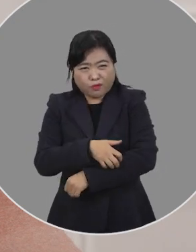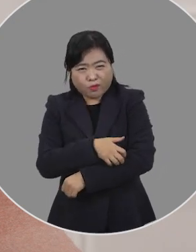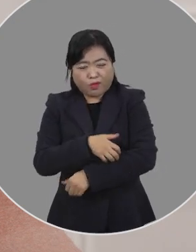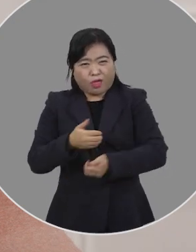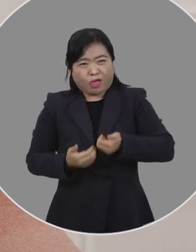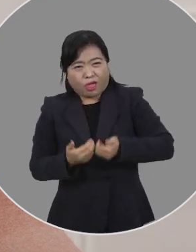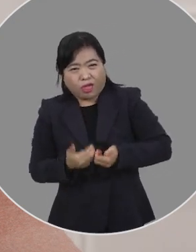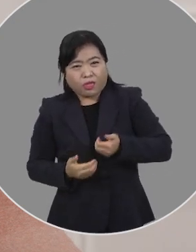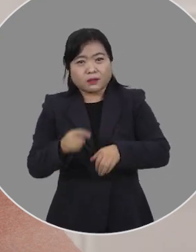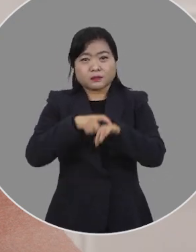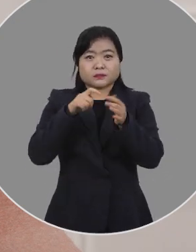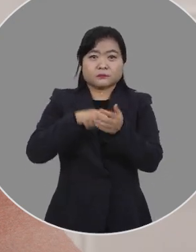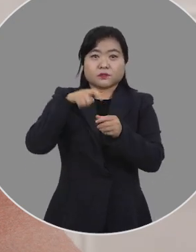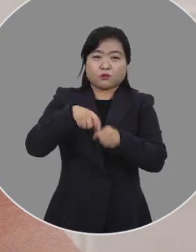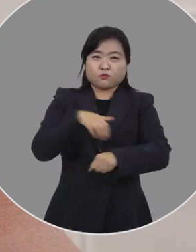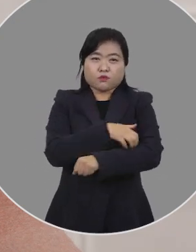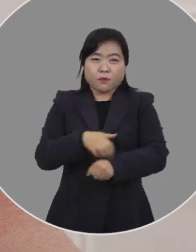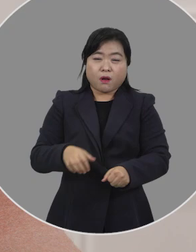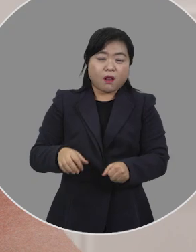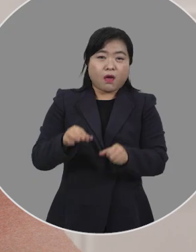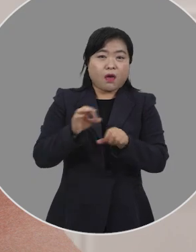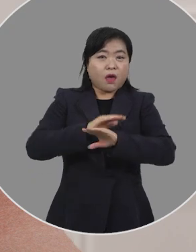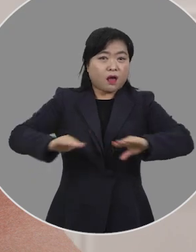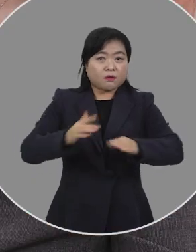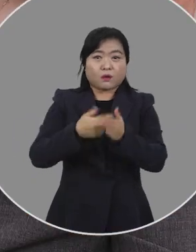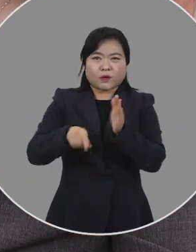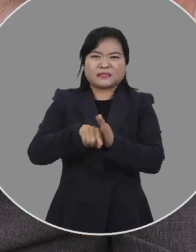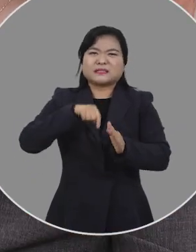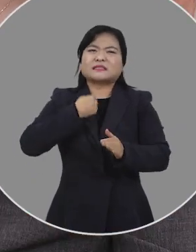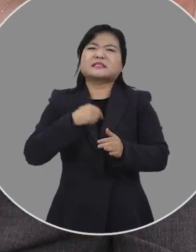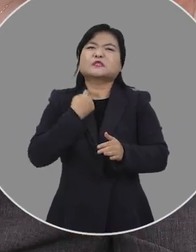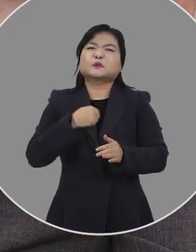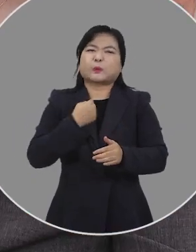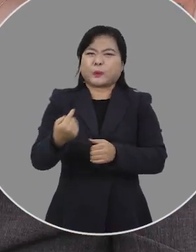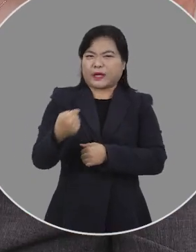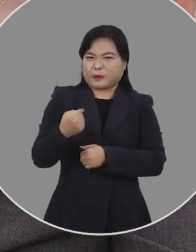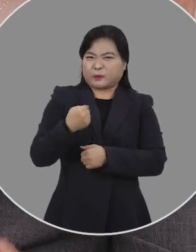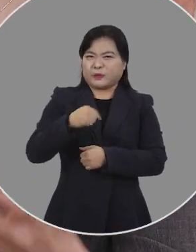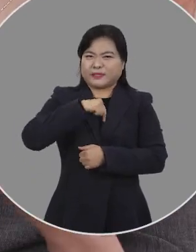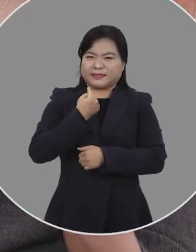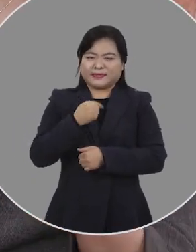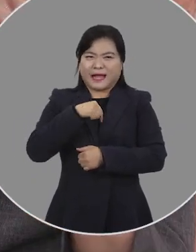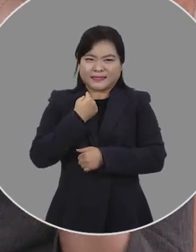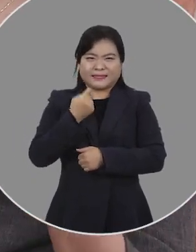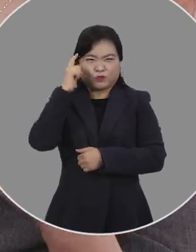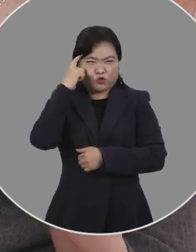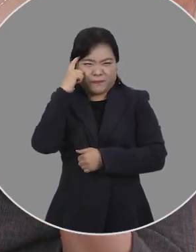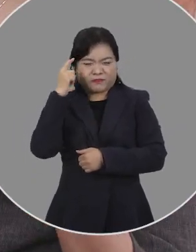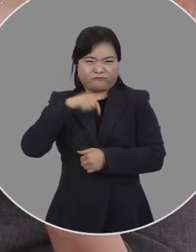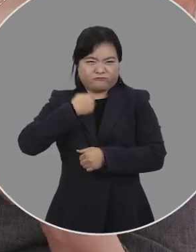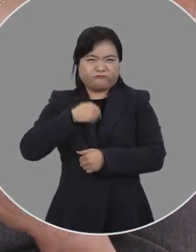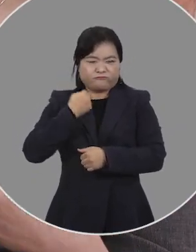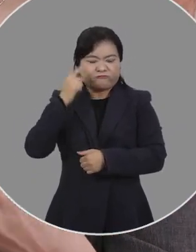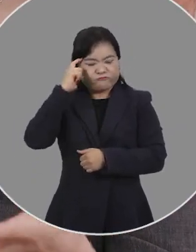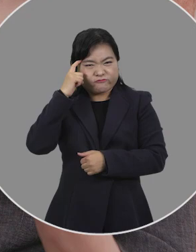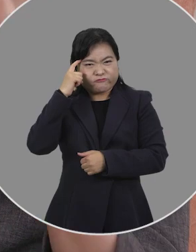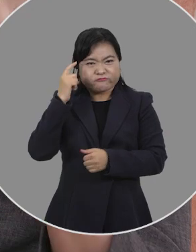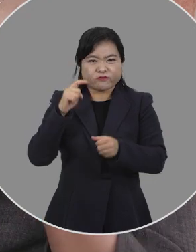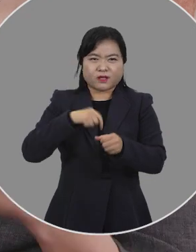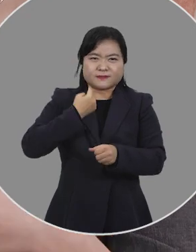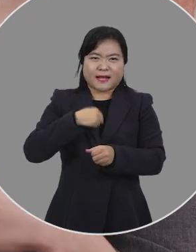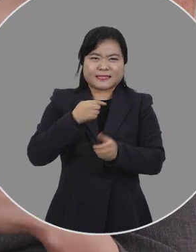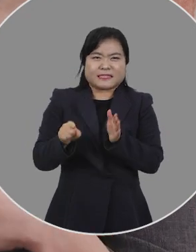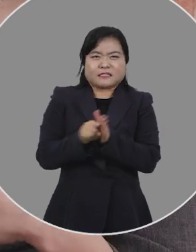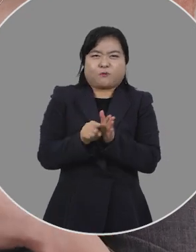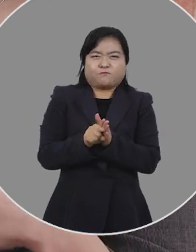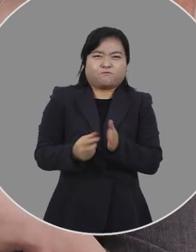그렇죠. 심리적인 불편함을 해소하기 위해서 사실은 스스로한테도 그런 자기 최면. 그렇죠. 자기 최면처럼 그러니까